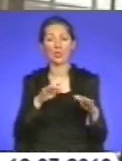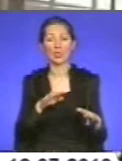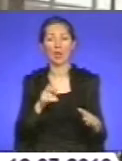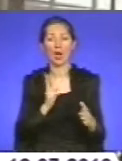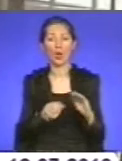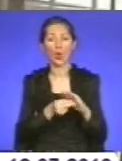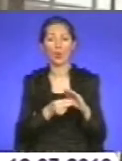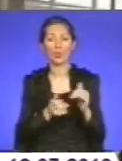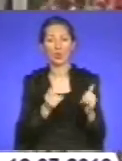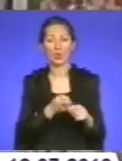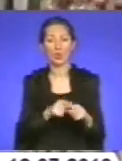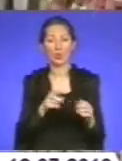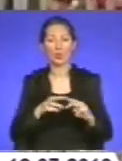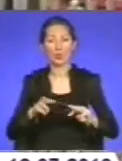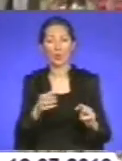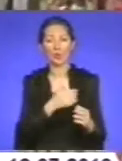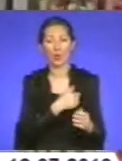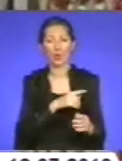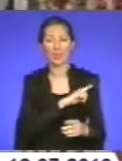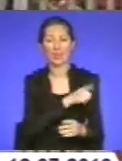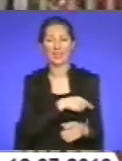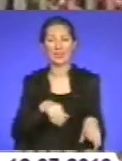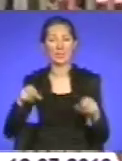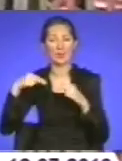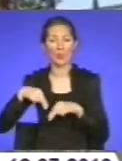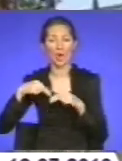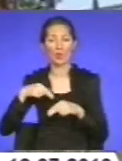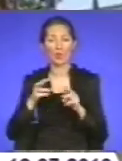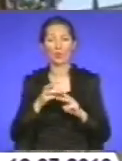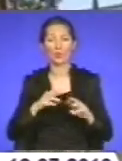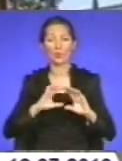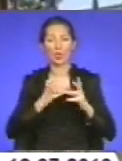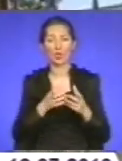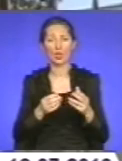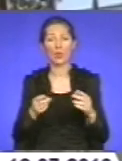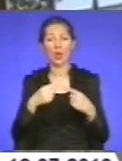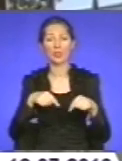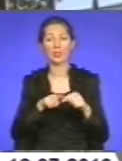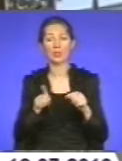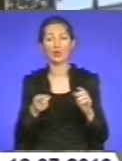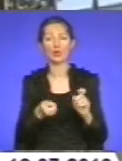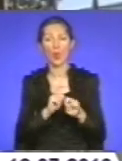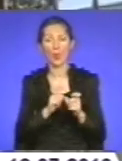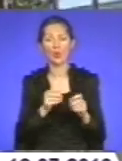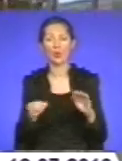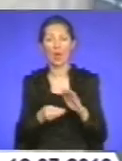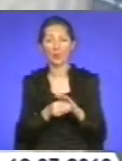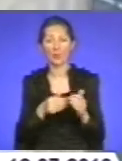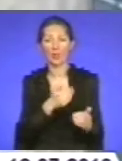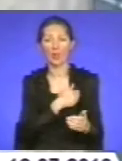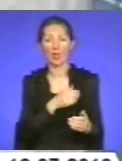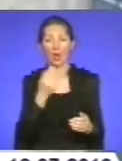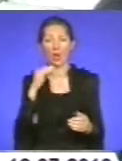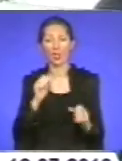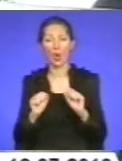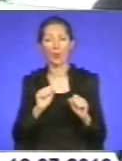в міністерстві хочуть посилити співпрацю з міжнародними організаціями, що борються з хабарництвом. Планують покращити й управління персоналом.